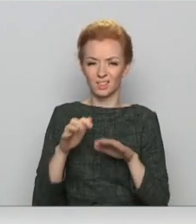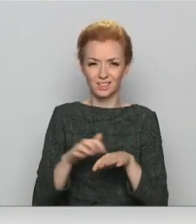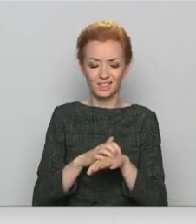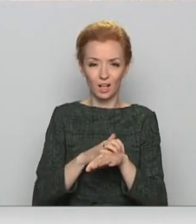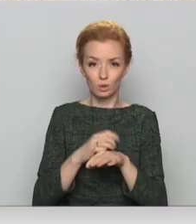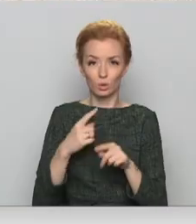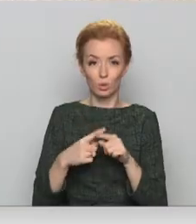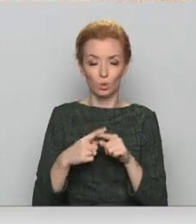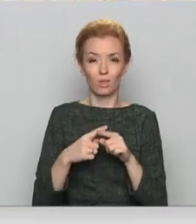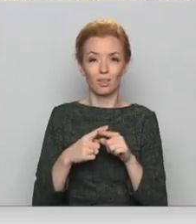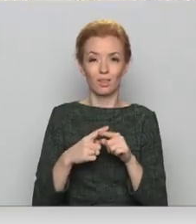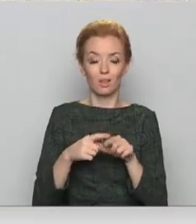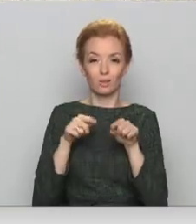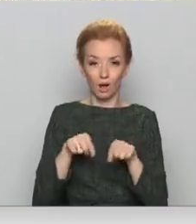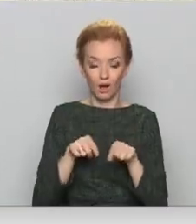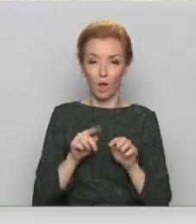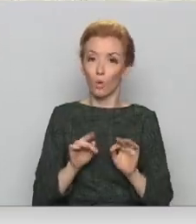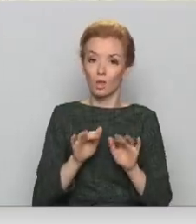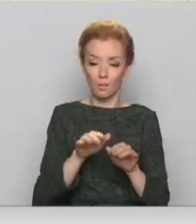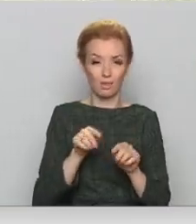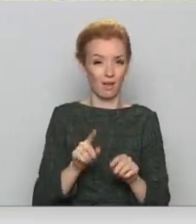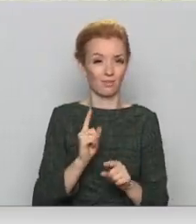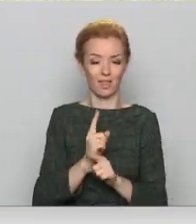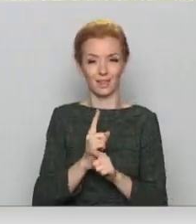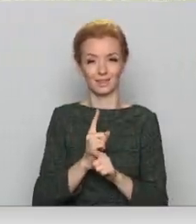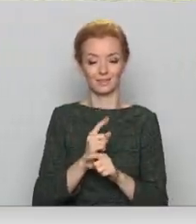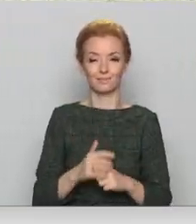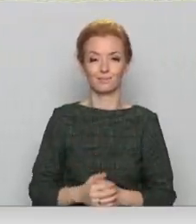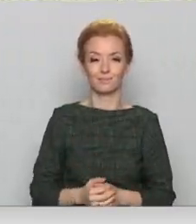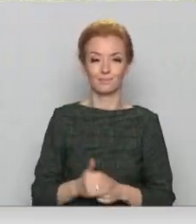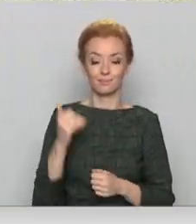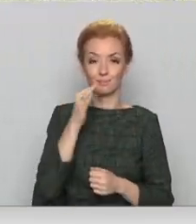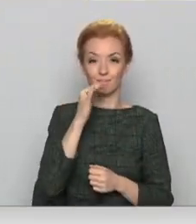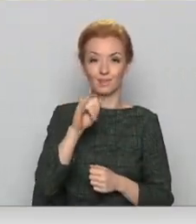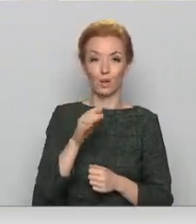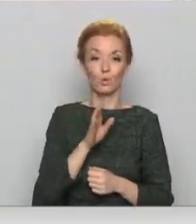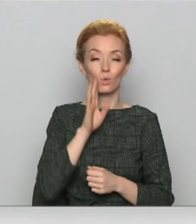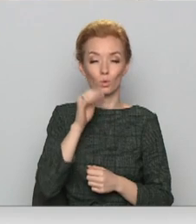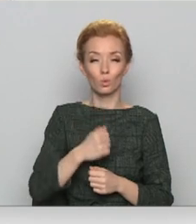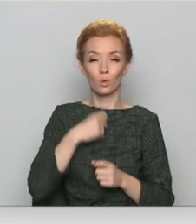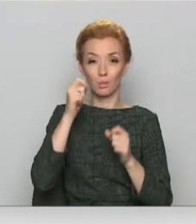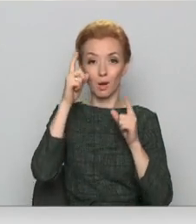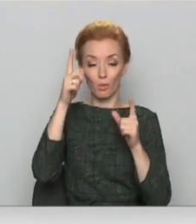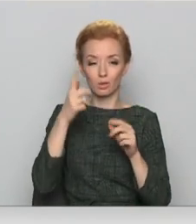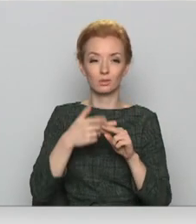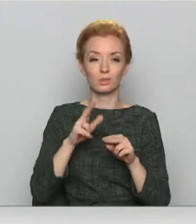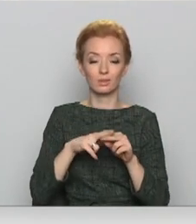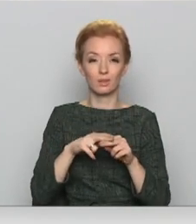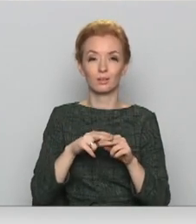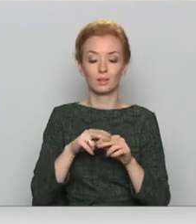šajā nodarbē nevajag sasniegt. Ja ir grūti pamosties, tad tas ir tāds